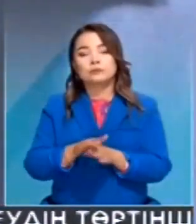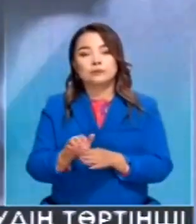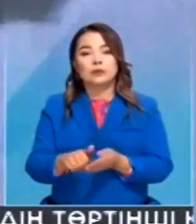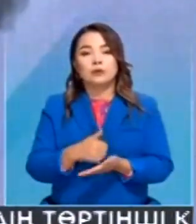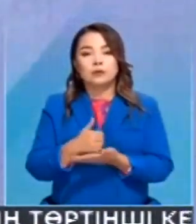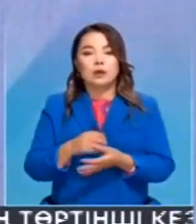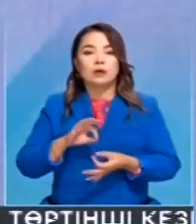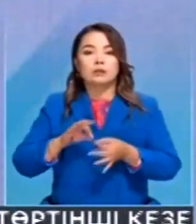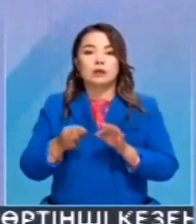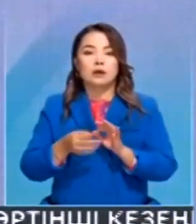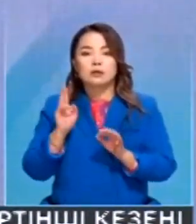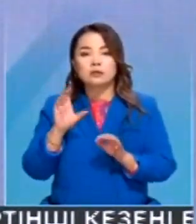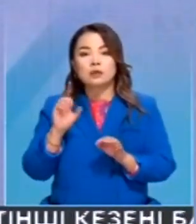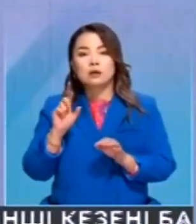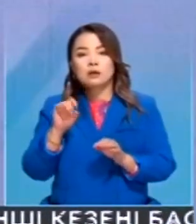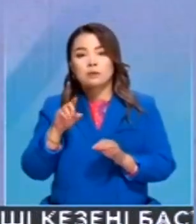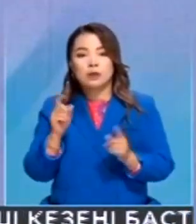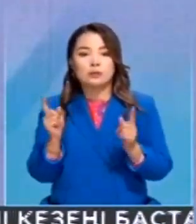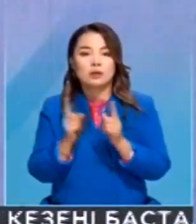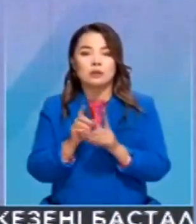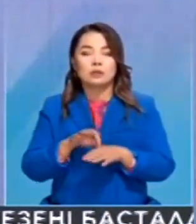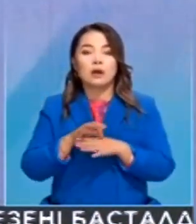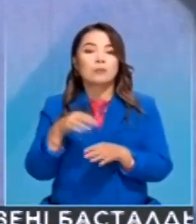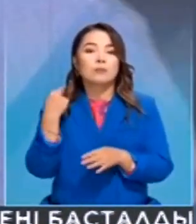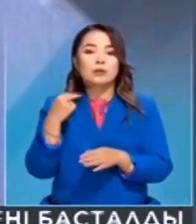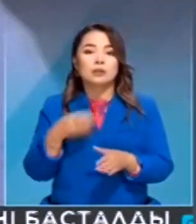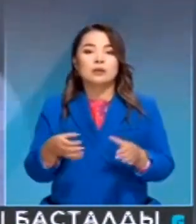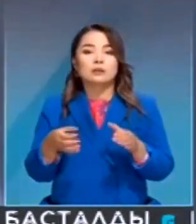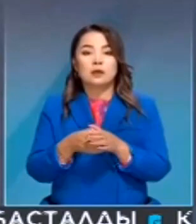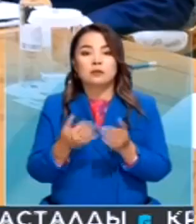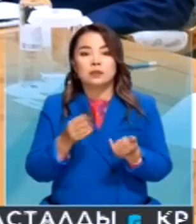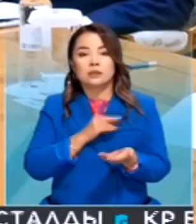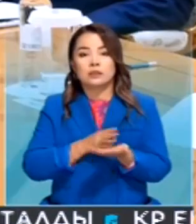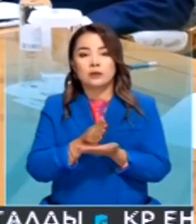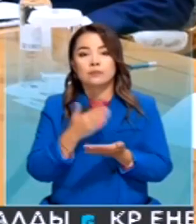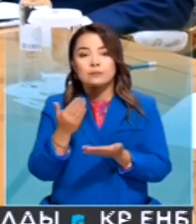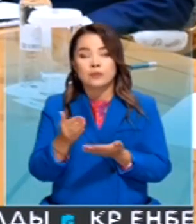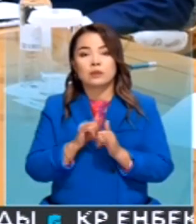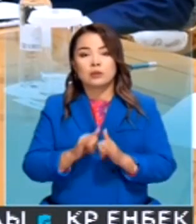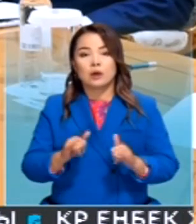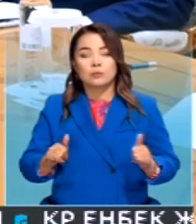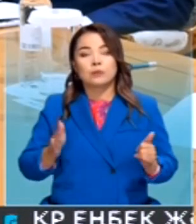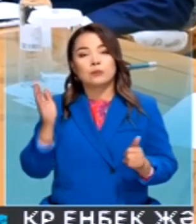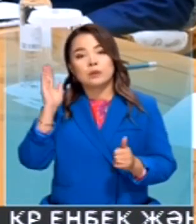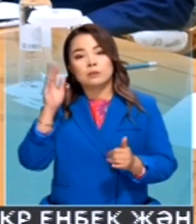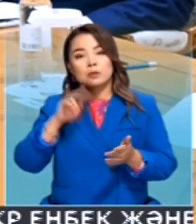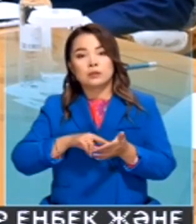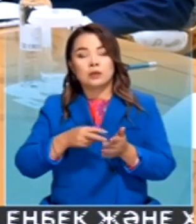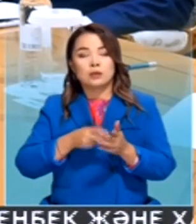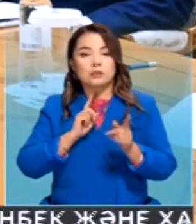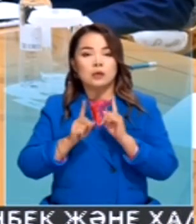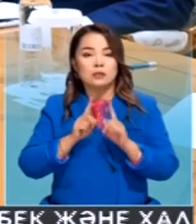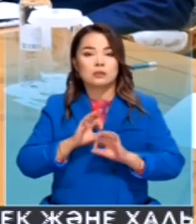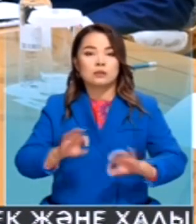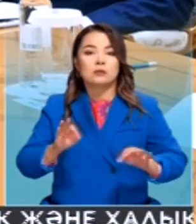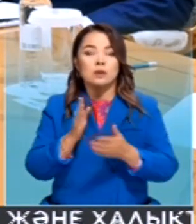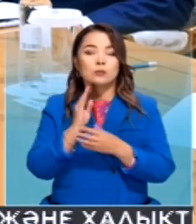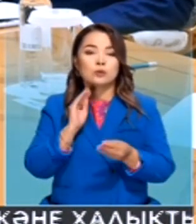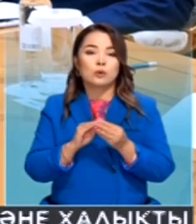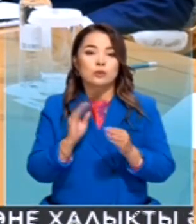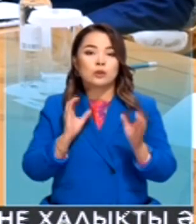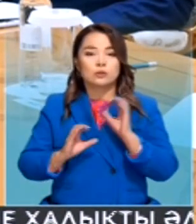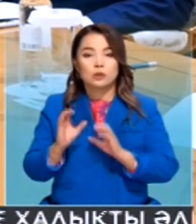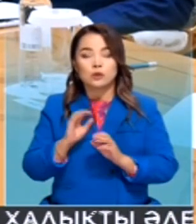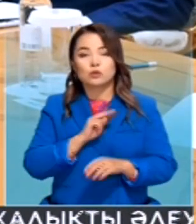хатшысы Қайрат Сарыбайды қабылдады. Ол президентке кеңестің қазіргі қызметі мен даму перспективасы туралы баяндап берді. Тұрақты